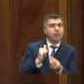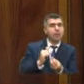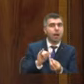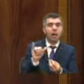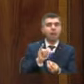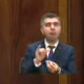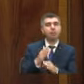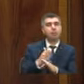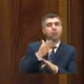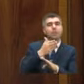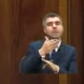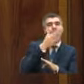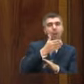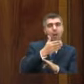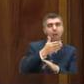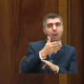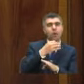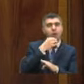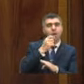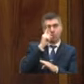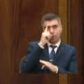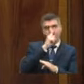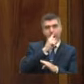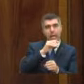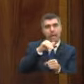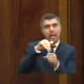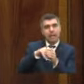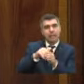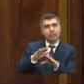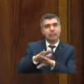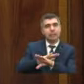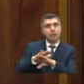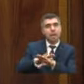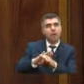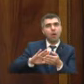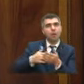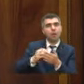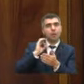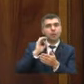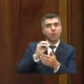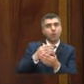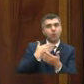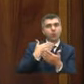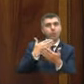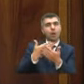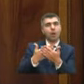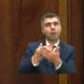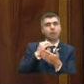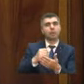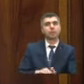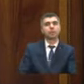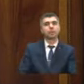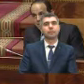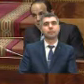المستقبل لبعث روح الأمل، روح الثقة في الحزب في السياسي كمدخل لأي شكراً إصلاح. شكراً